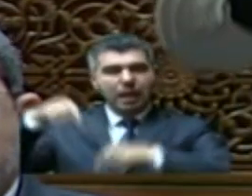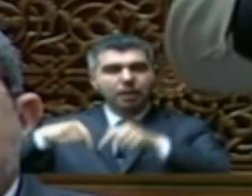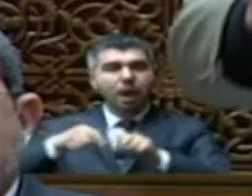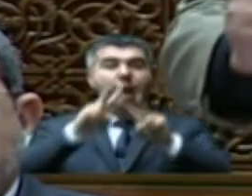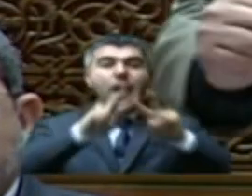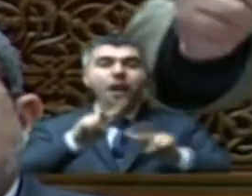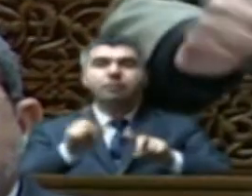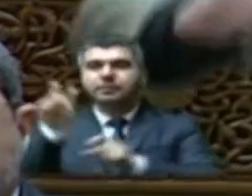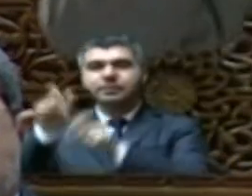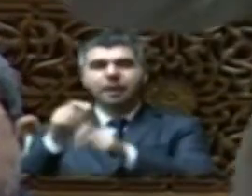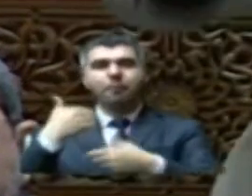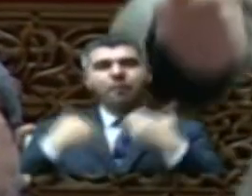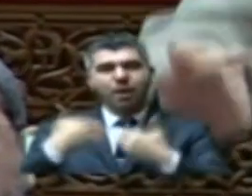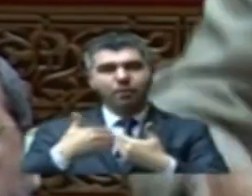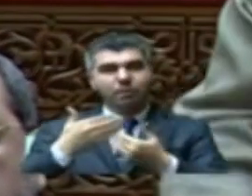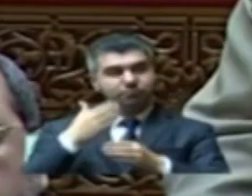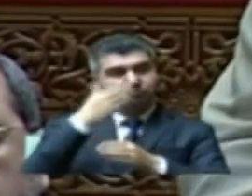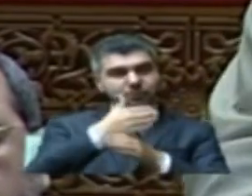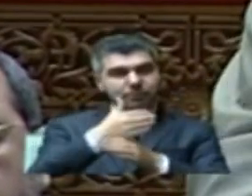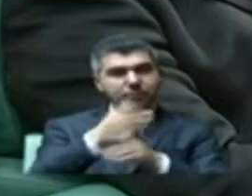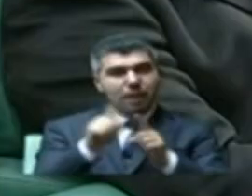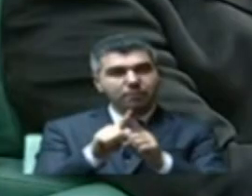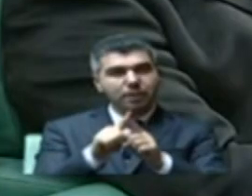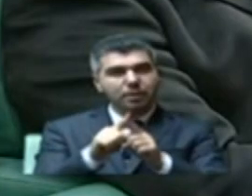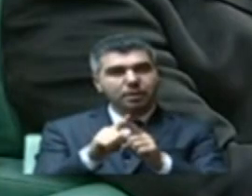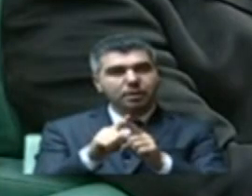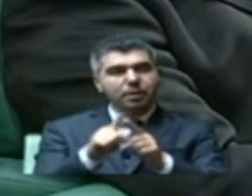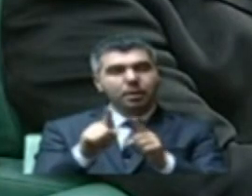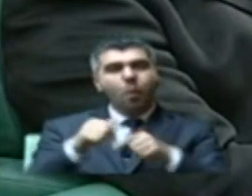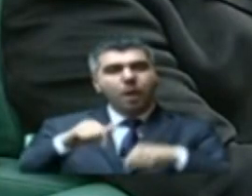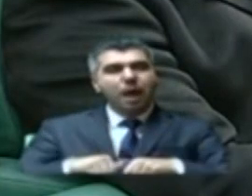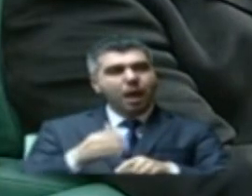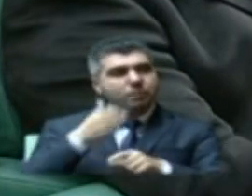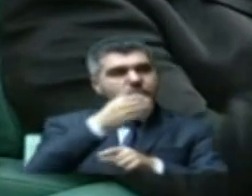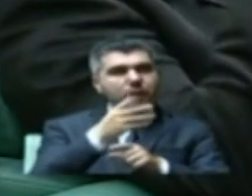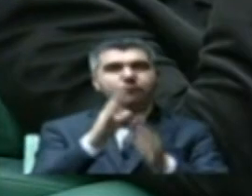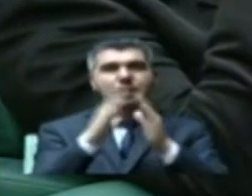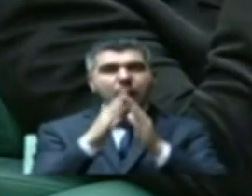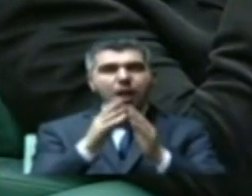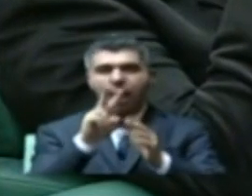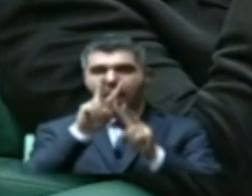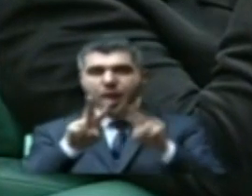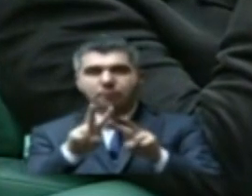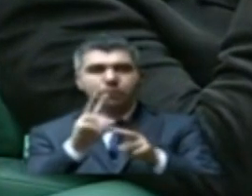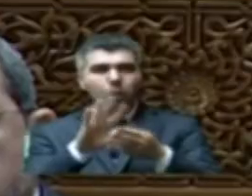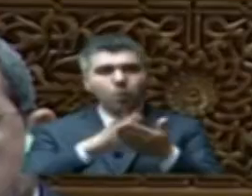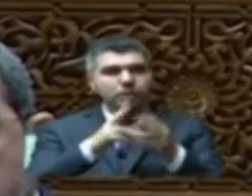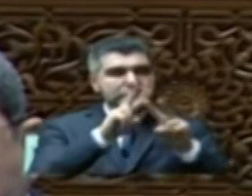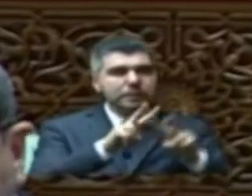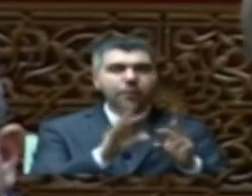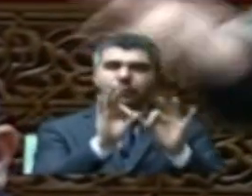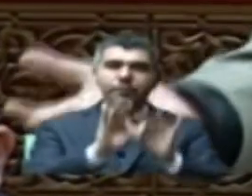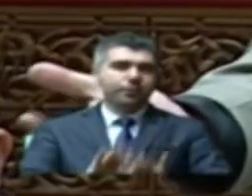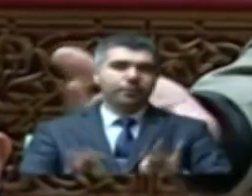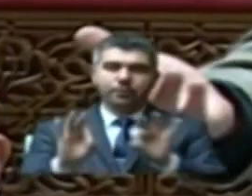عنها، والقليل من يصل إليها. إذن أن مثل هذه الأمور يجب أن تلتف، على الأقل نديروا آليات